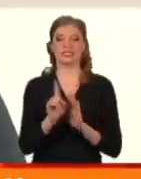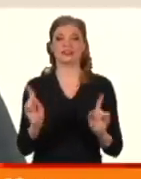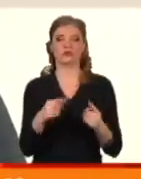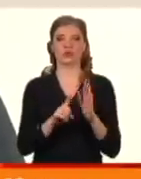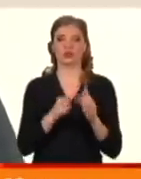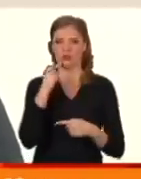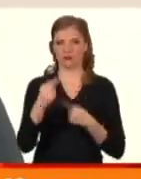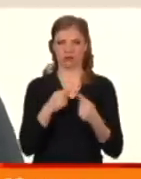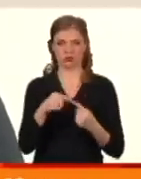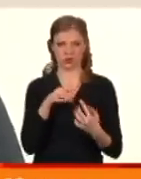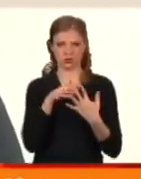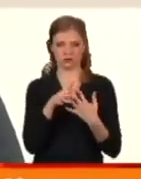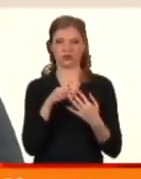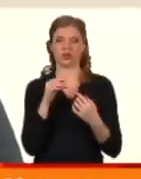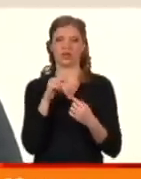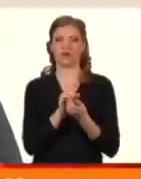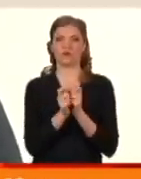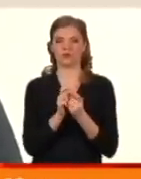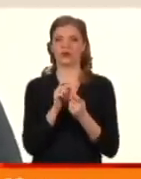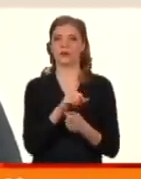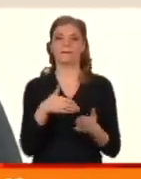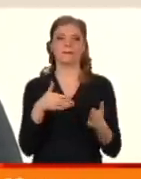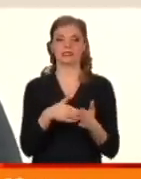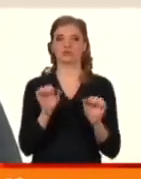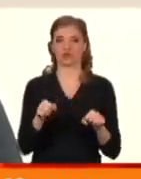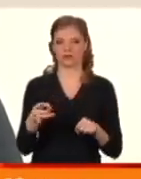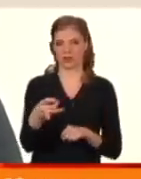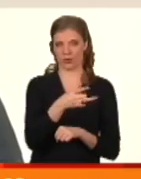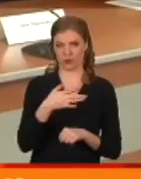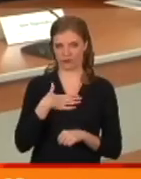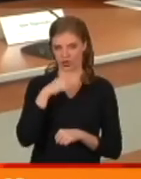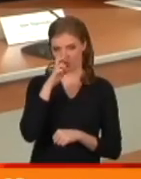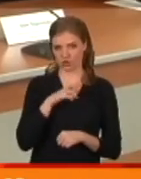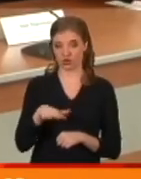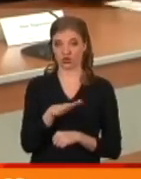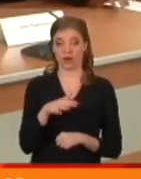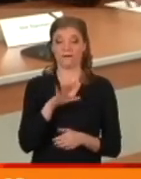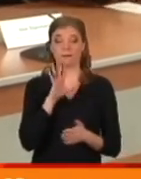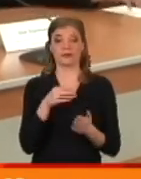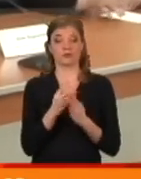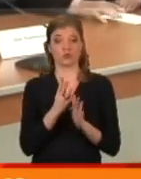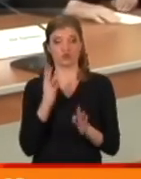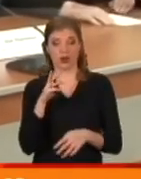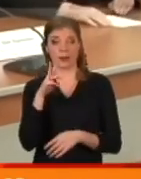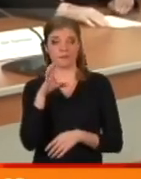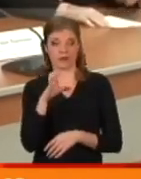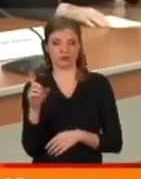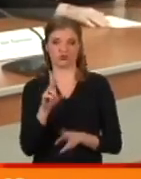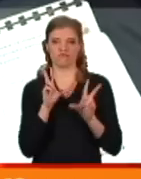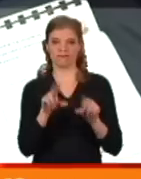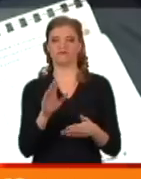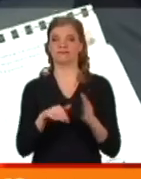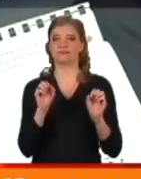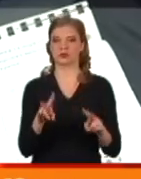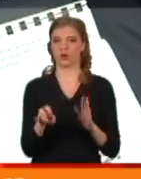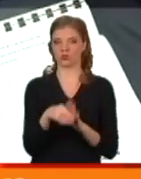діючого фронту протиборства в максимально можливій кількості регіонів нашої держави. Своєю чергою МВС, аби гарантувати безпеку